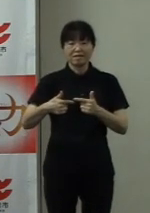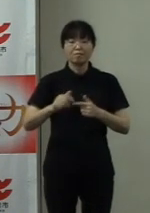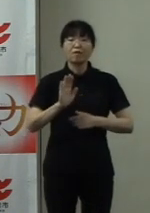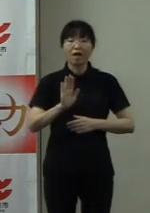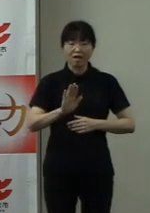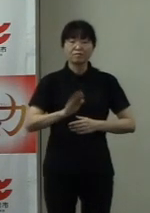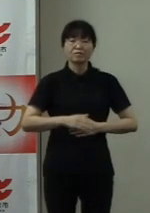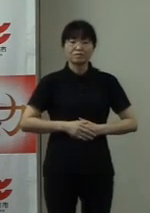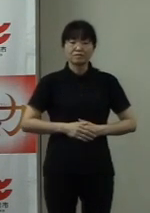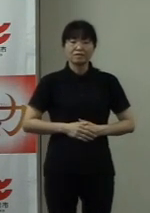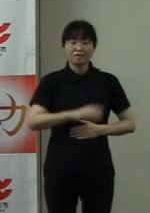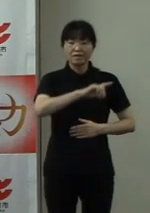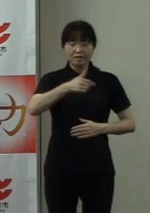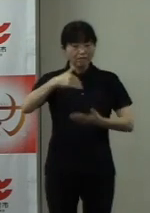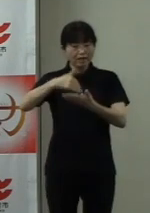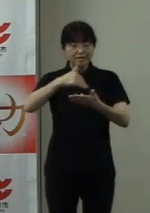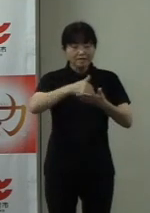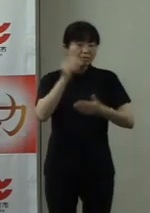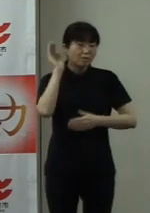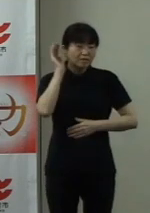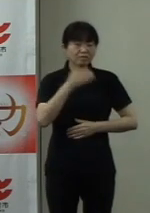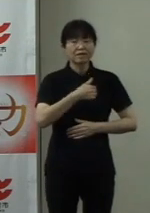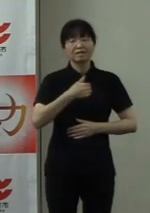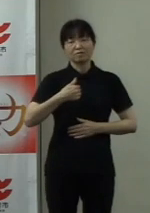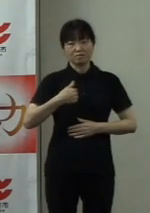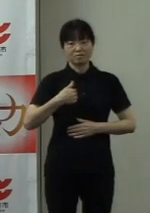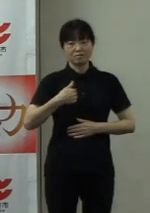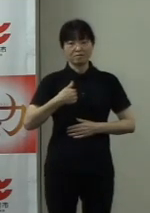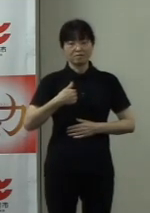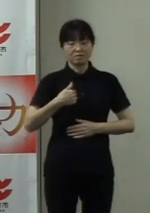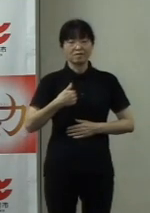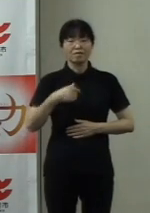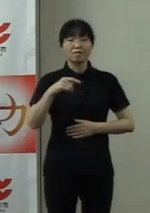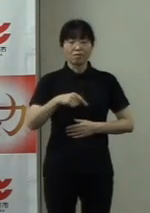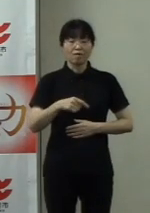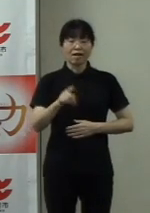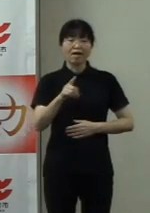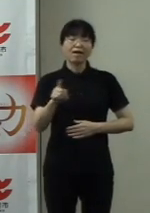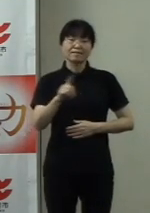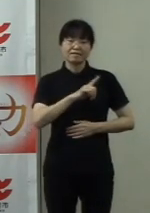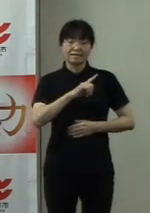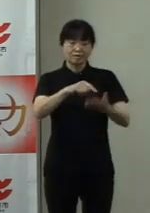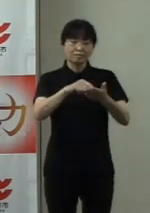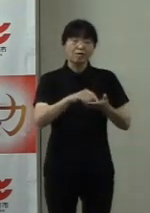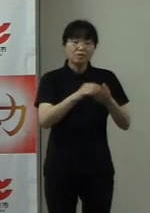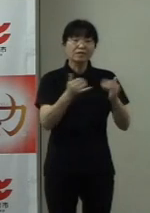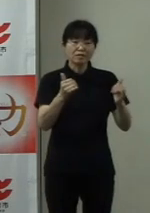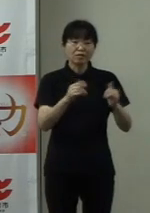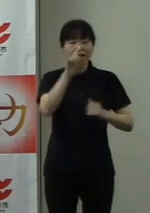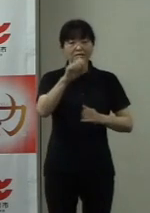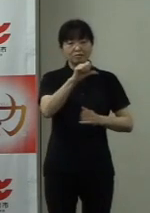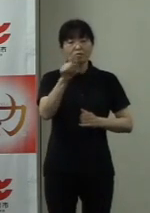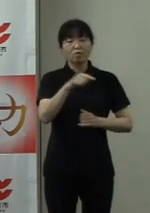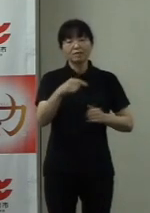あります。いろんな話も聞けると思いますので、こちらの方も、こちらは先着10名様ということであります